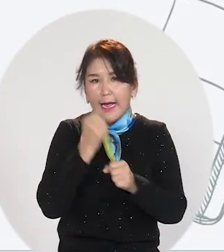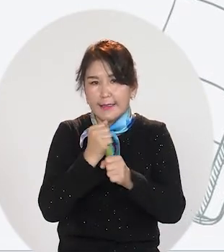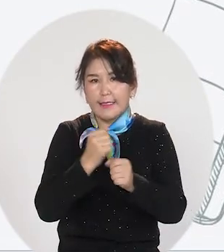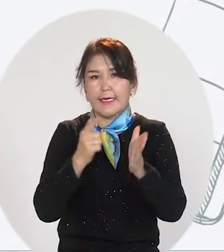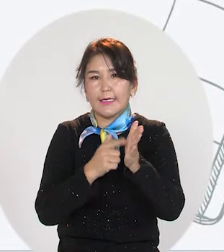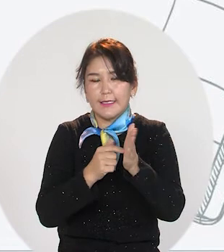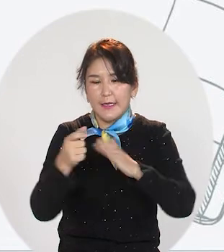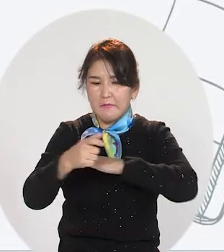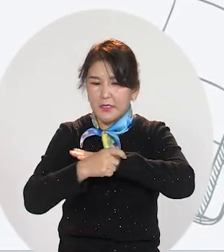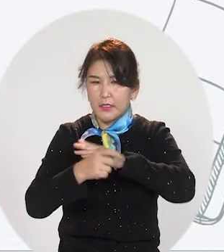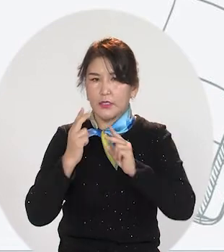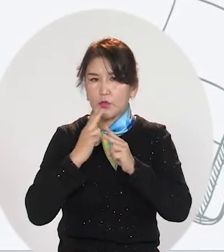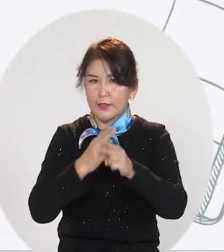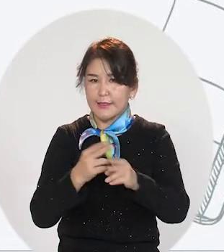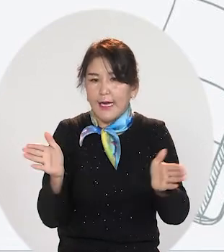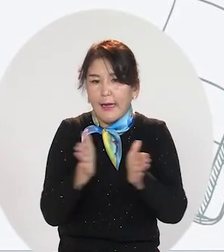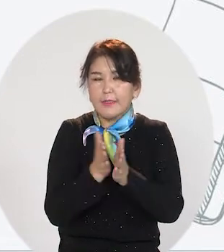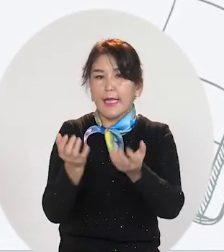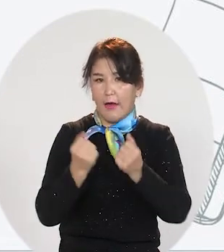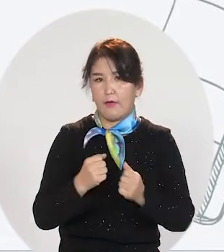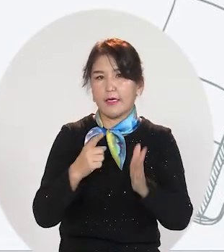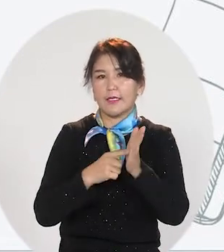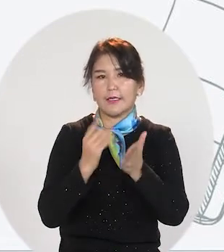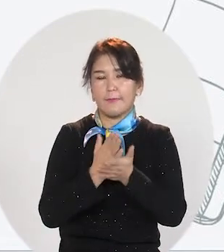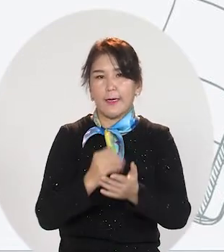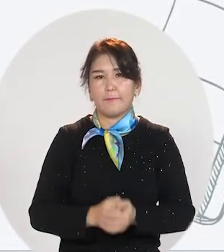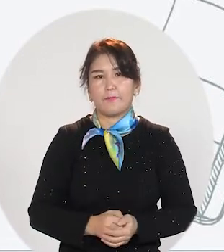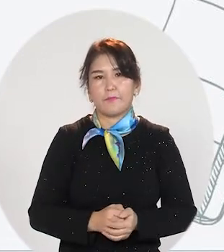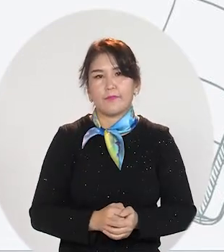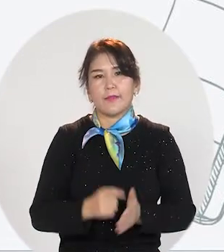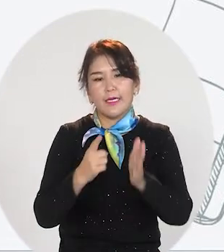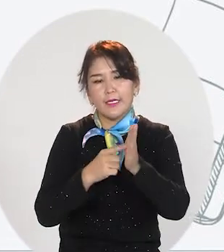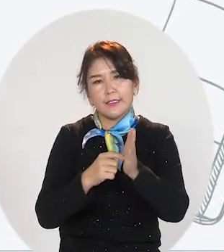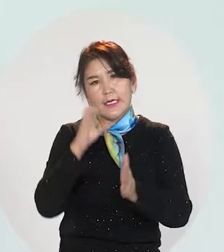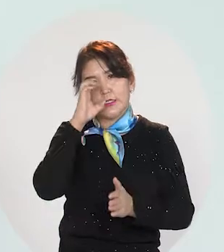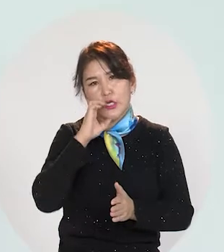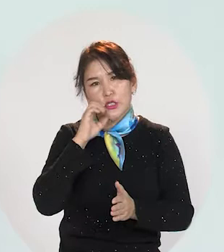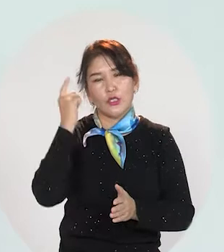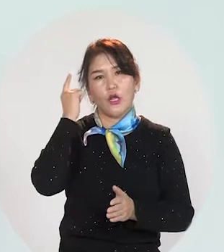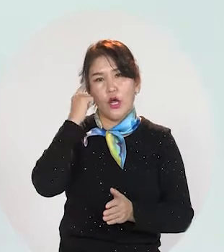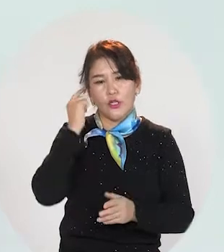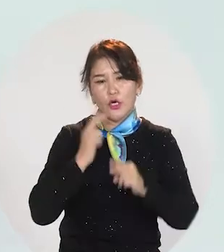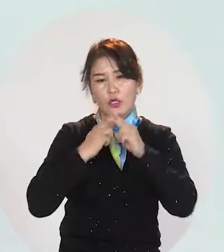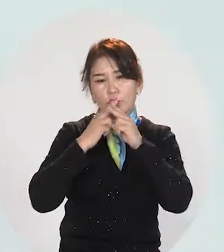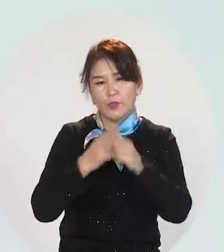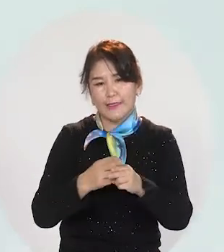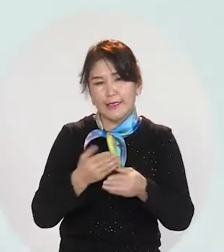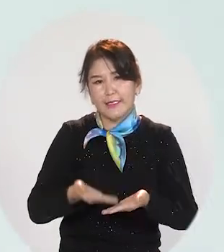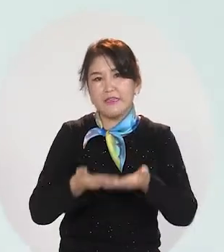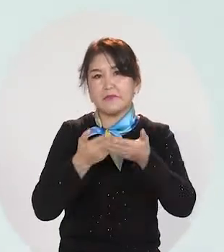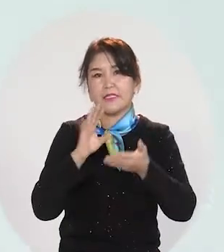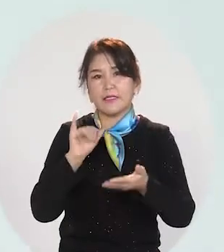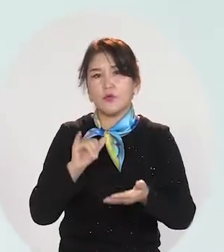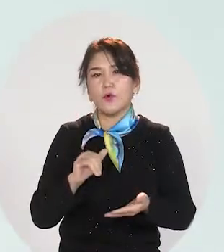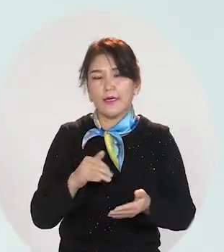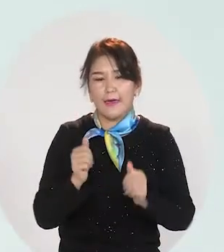туслалцааг хамтдаа авах хэрэгтэй гэж үздэг. За энэ хэрэгцээ сонирхлыг нь ойлгоод тусламж дэмжлэг үзүүлнэ гэдэг маань нөгөө найз